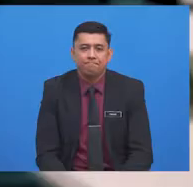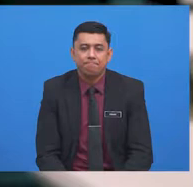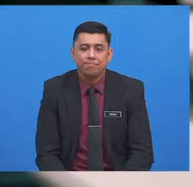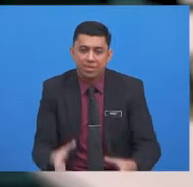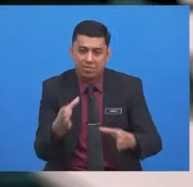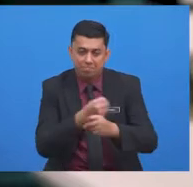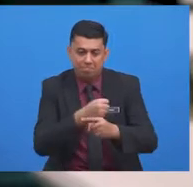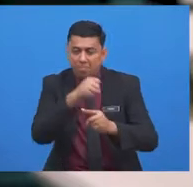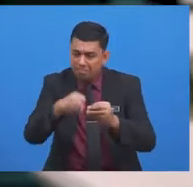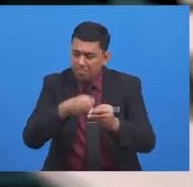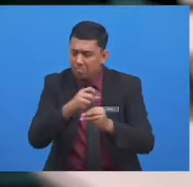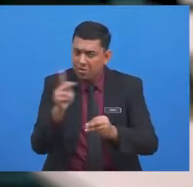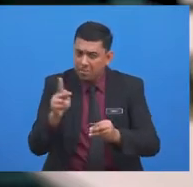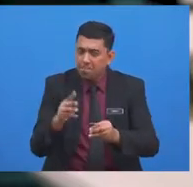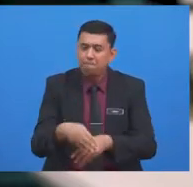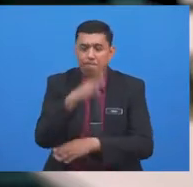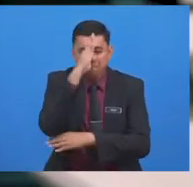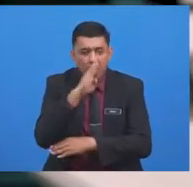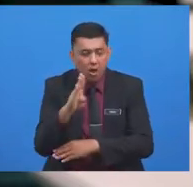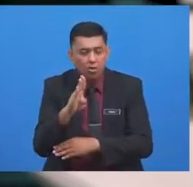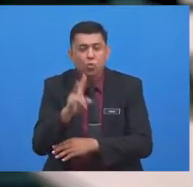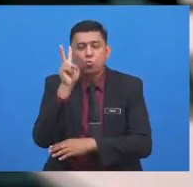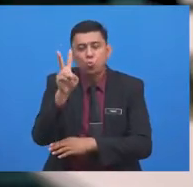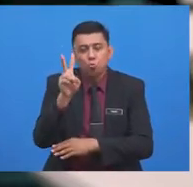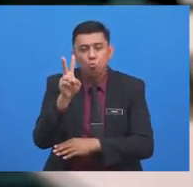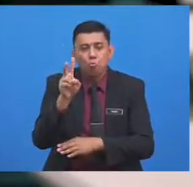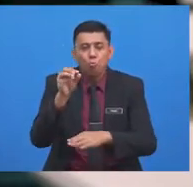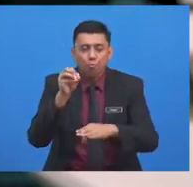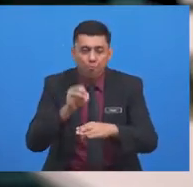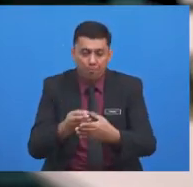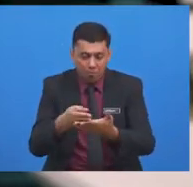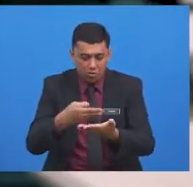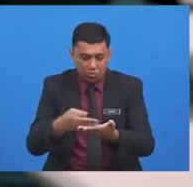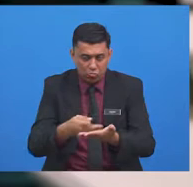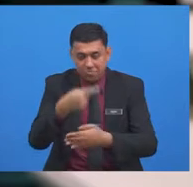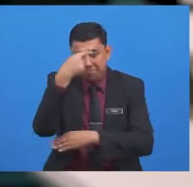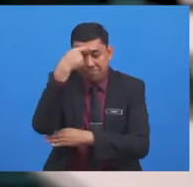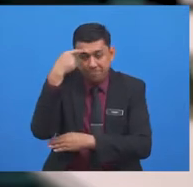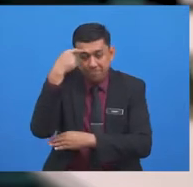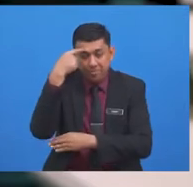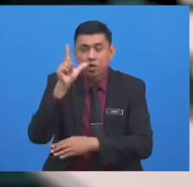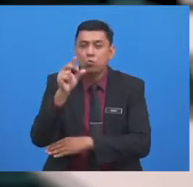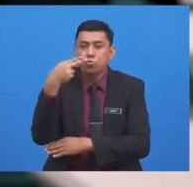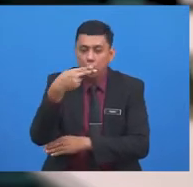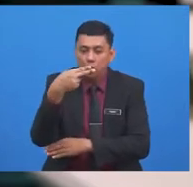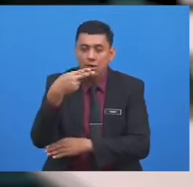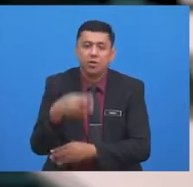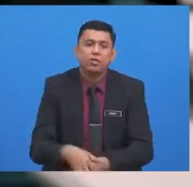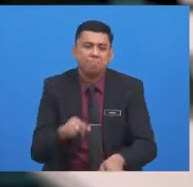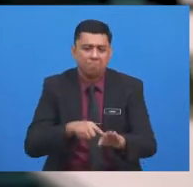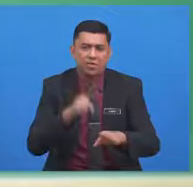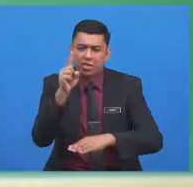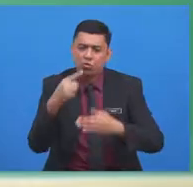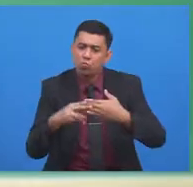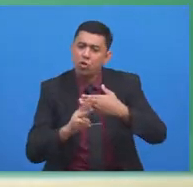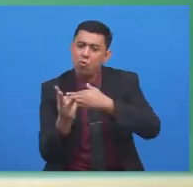Dapat cikgu simpulkan di sini bahawa terdapat dua faktor utama yang menyebabkan luluh hawa berlaku di sesebuah